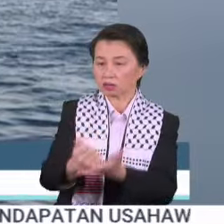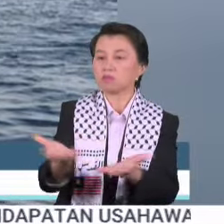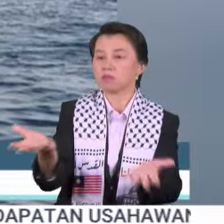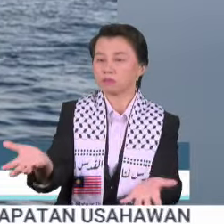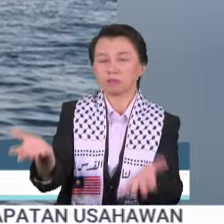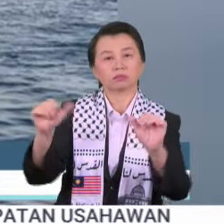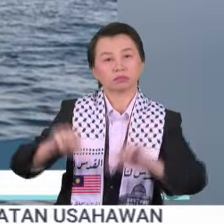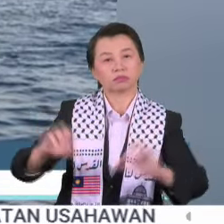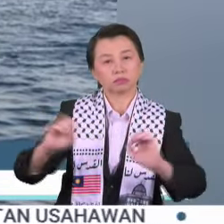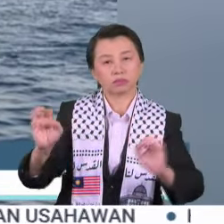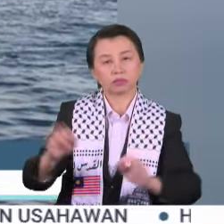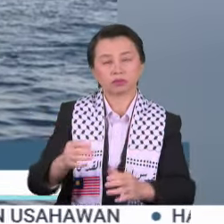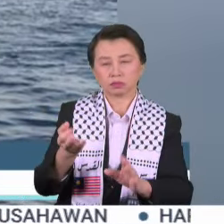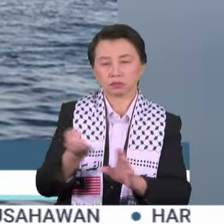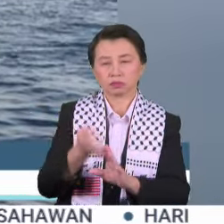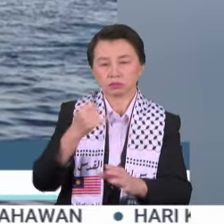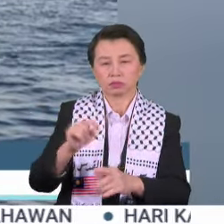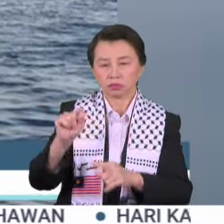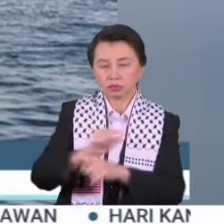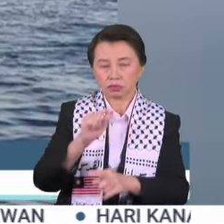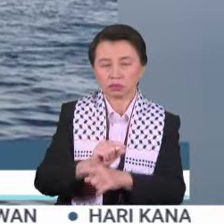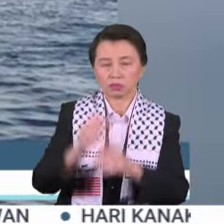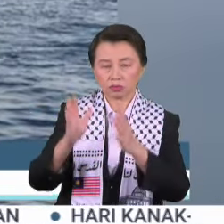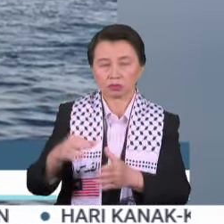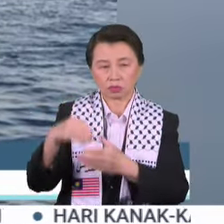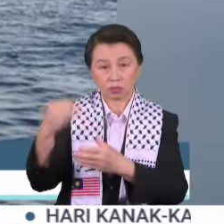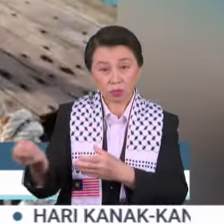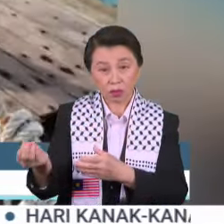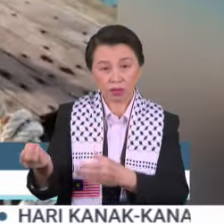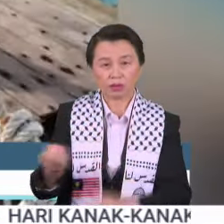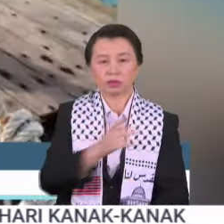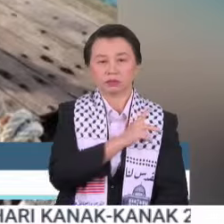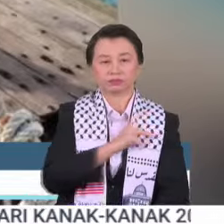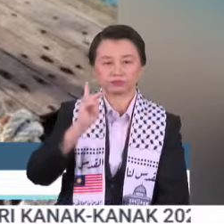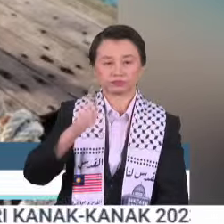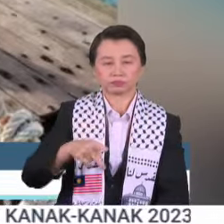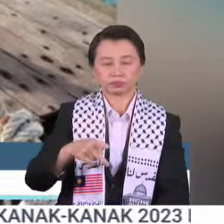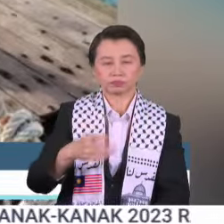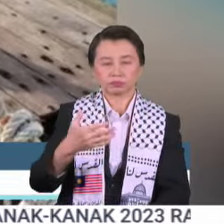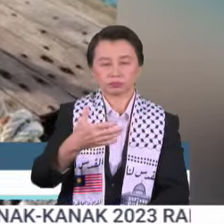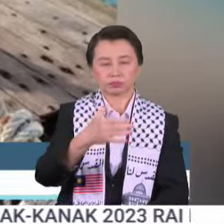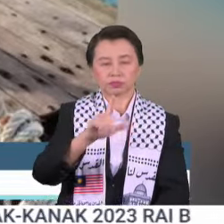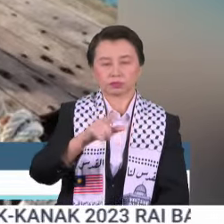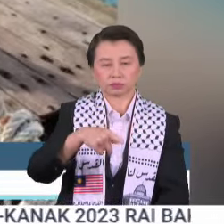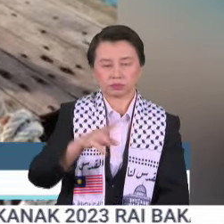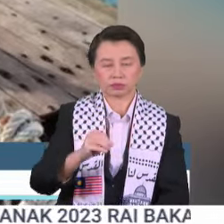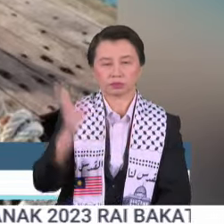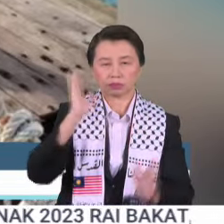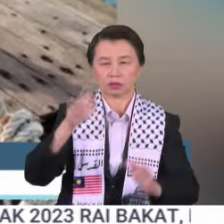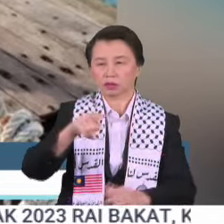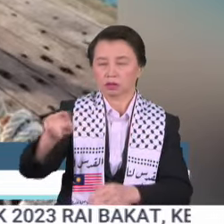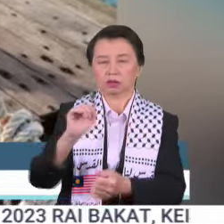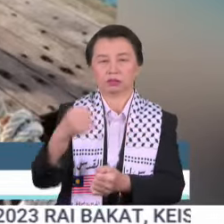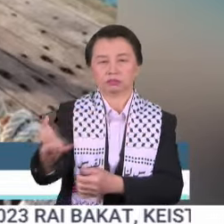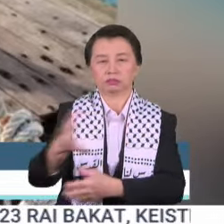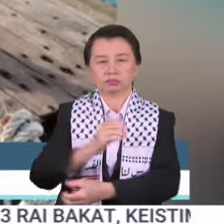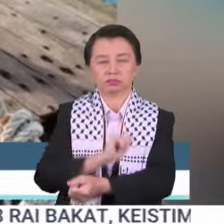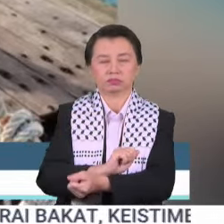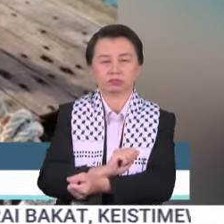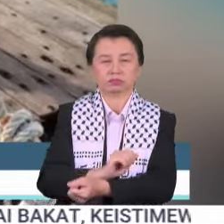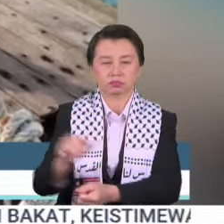diri dan dokumen kebenaran penggunaan kru warga asing daripada Ketua Pengarah Perikanan Malaysia. Kesemua nelayan ditahan manakala bot